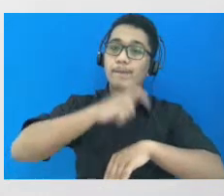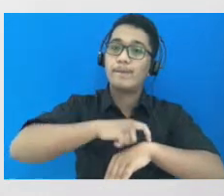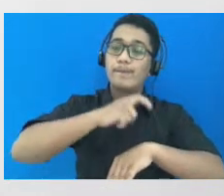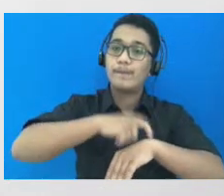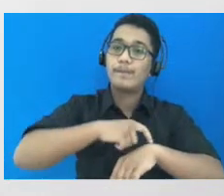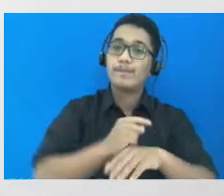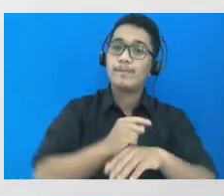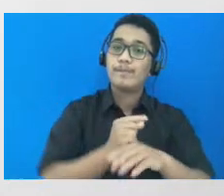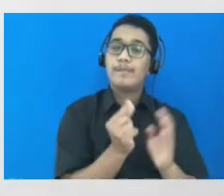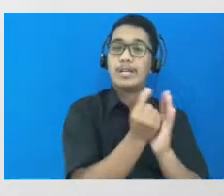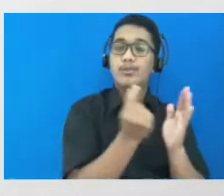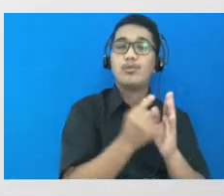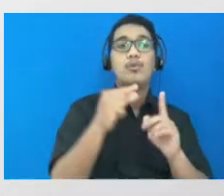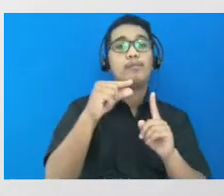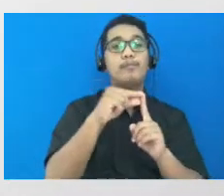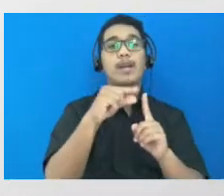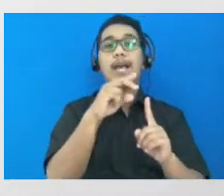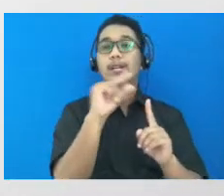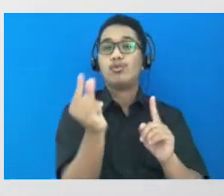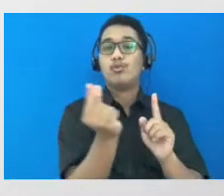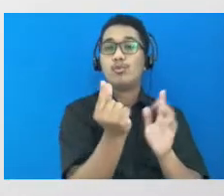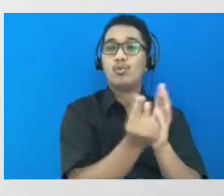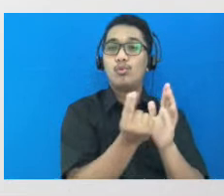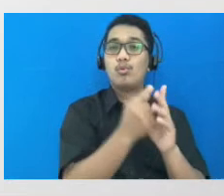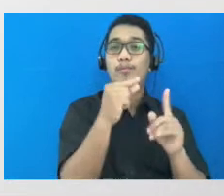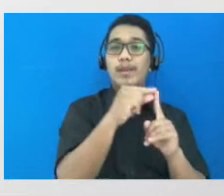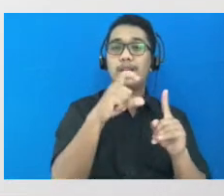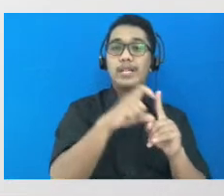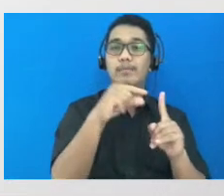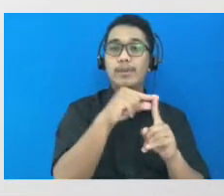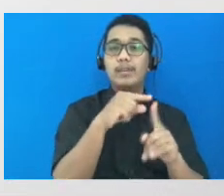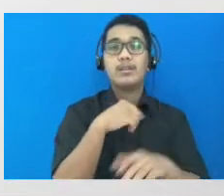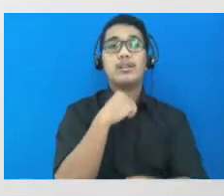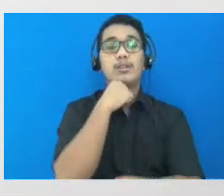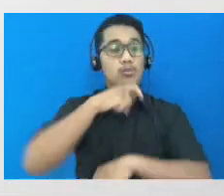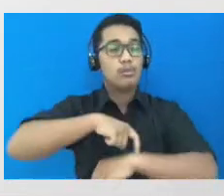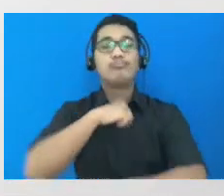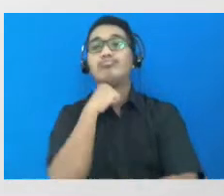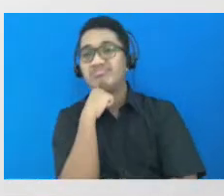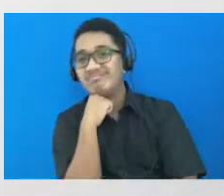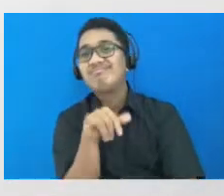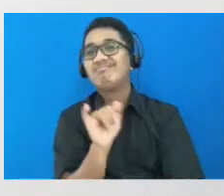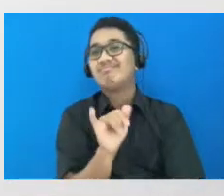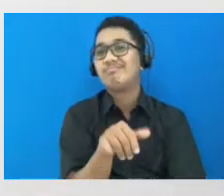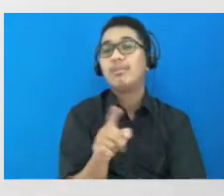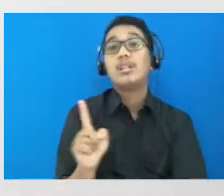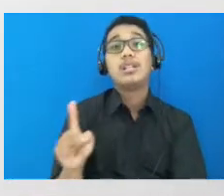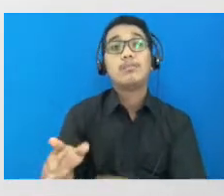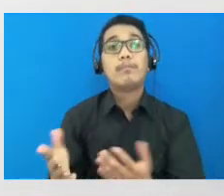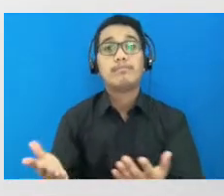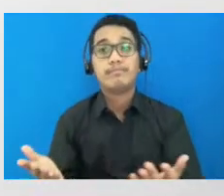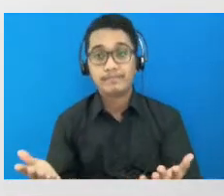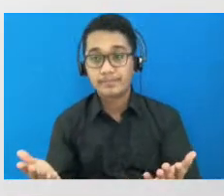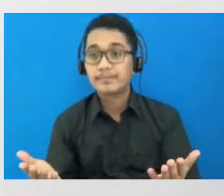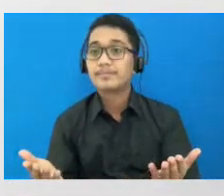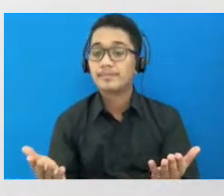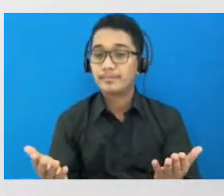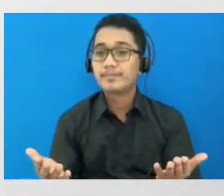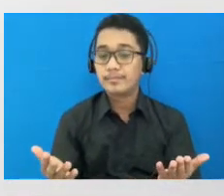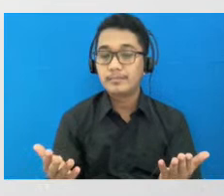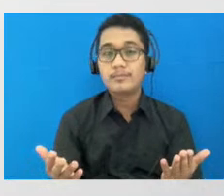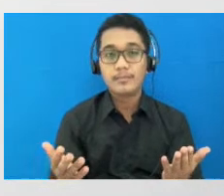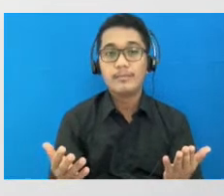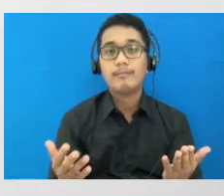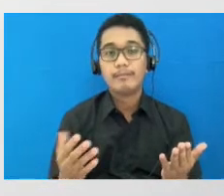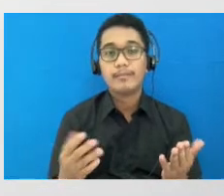pengundangan RUU PDP, memang kita masih harus menunggu waktu karena kita bisa memahami hal ini dari natur